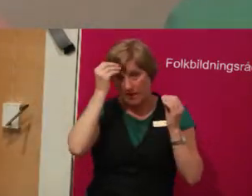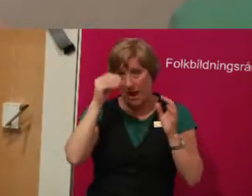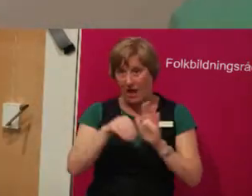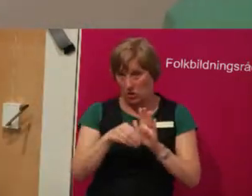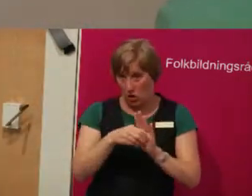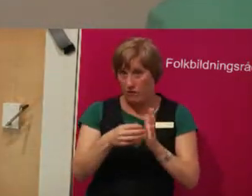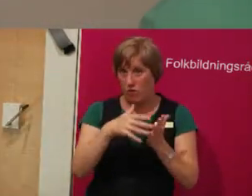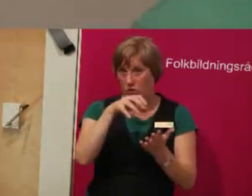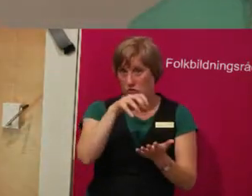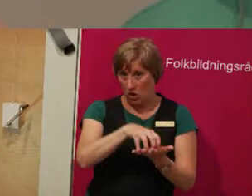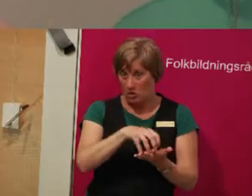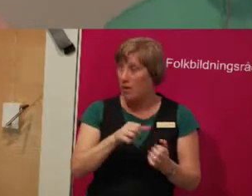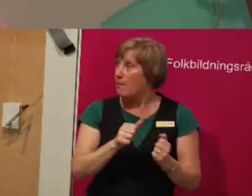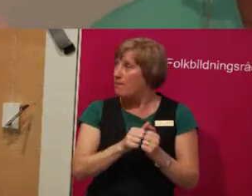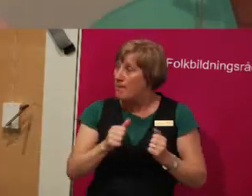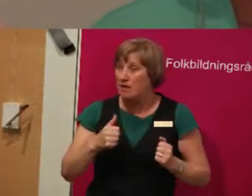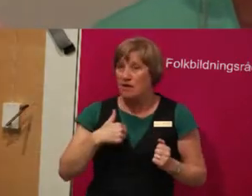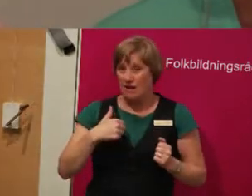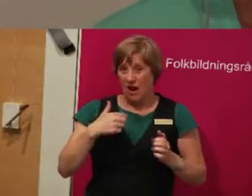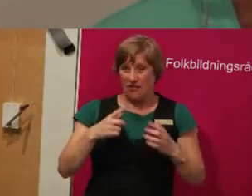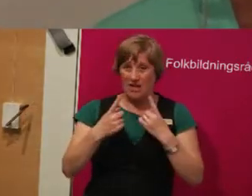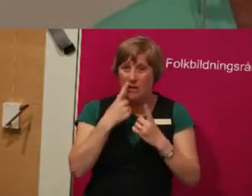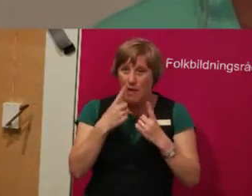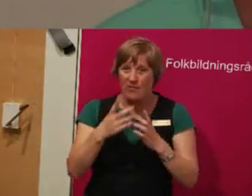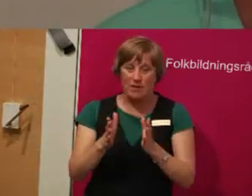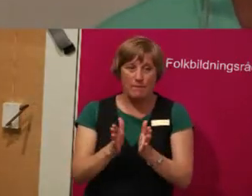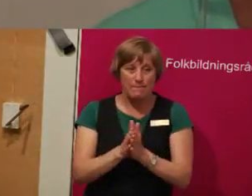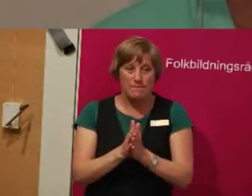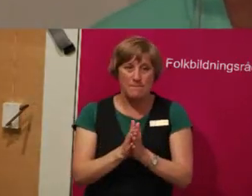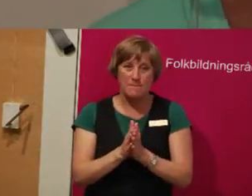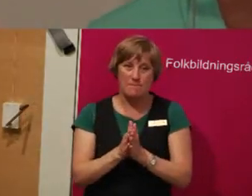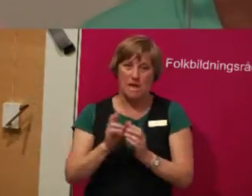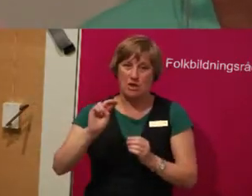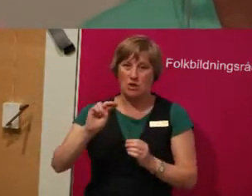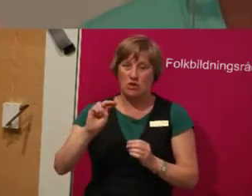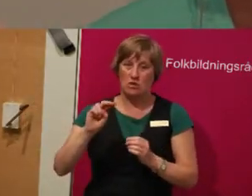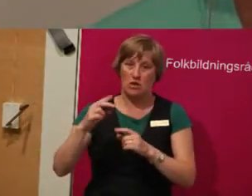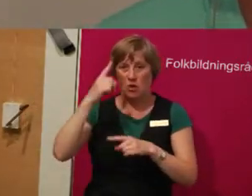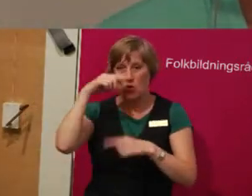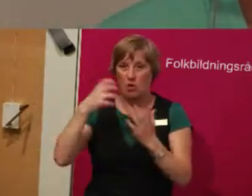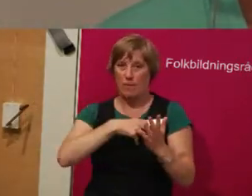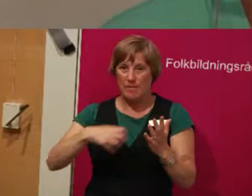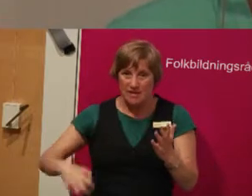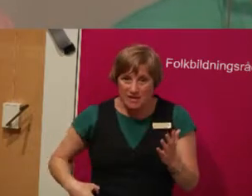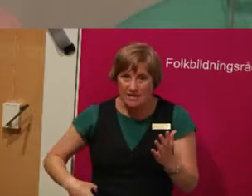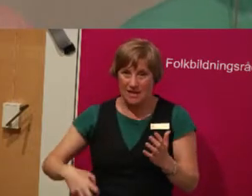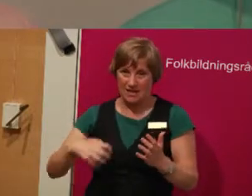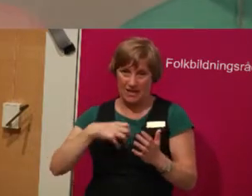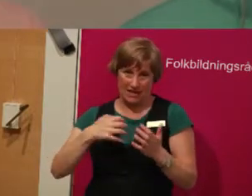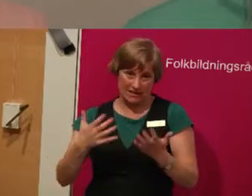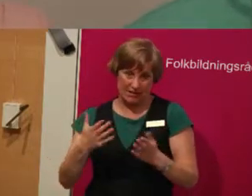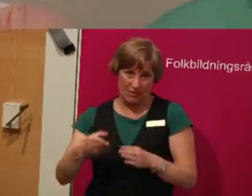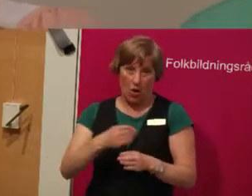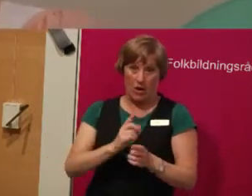håll. Däremot så vet jag, har haft debatter med nuvarande kulturministern i riksdagen innan hon blev minister och satt i